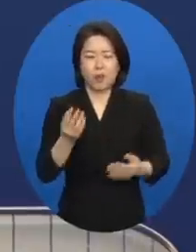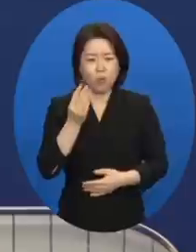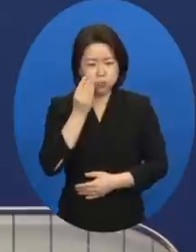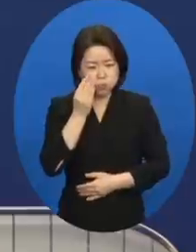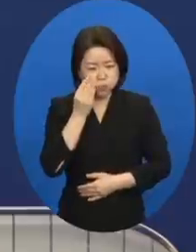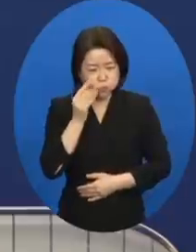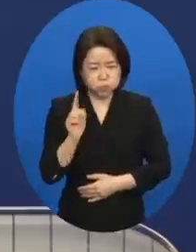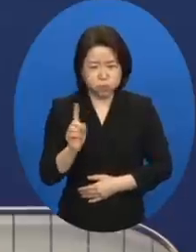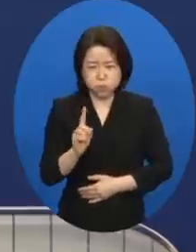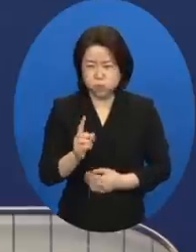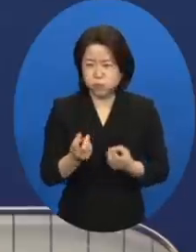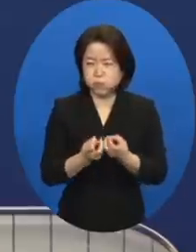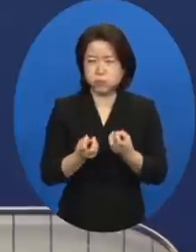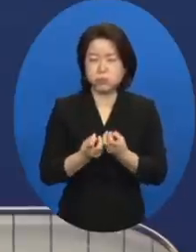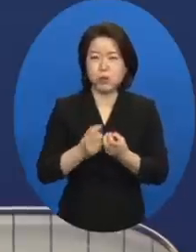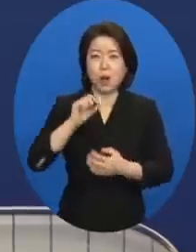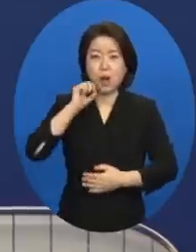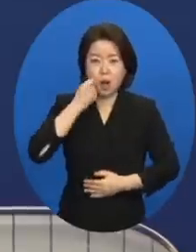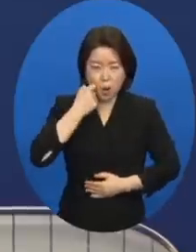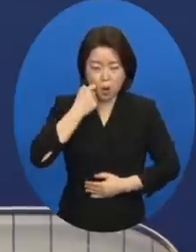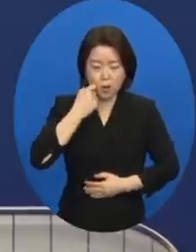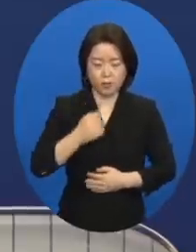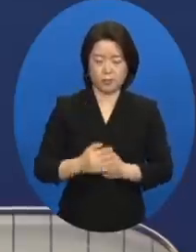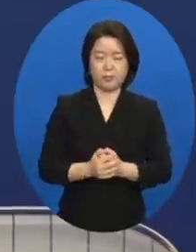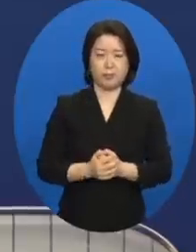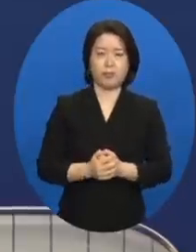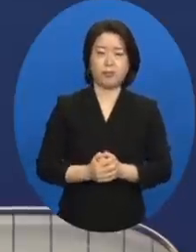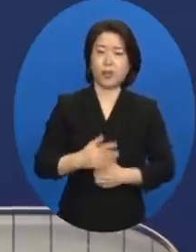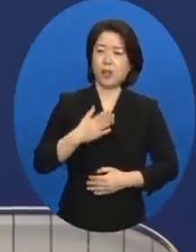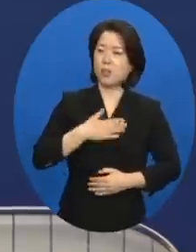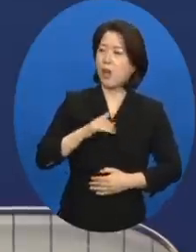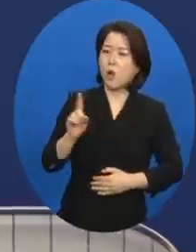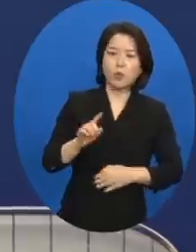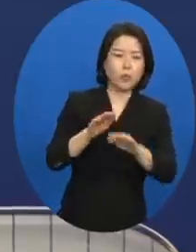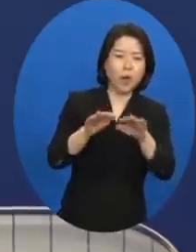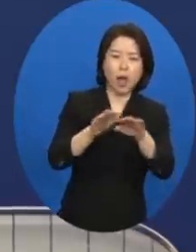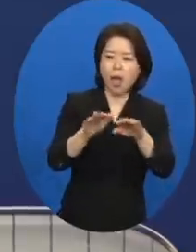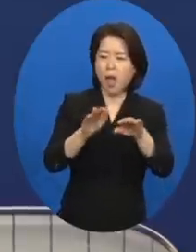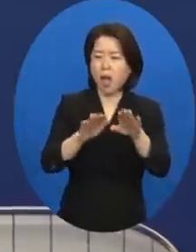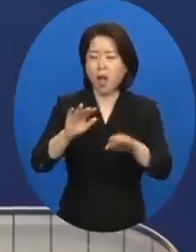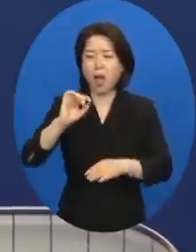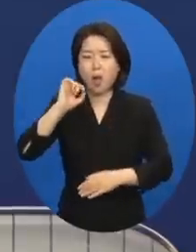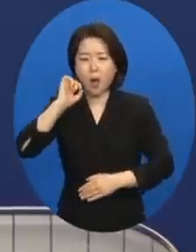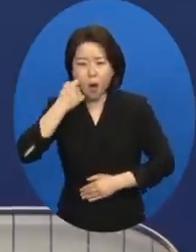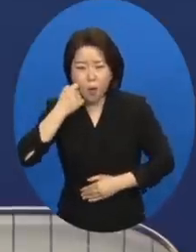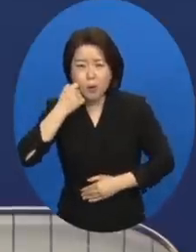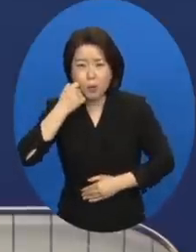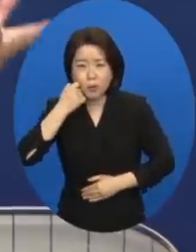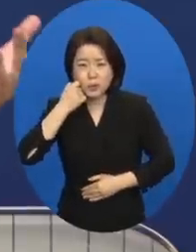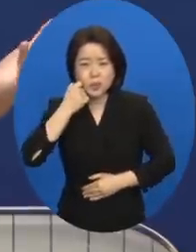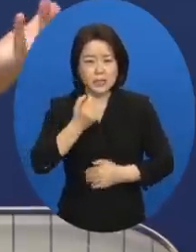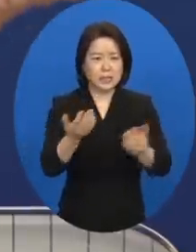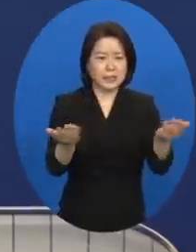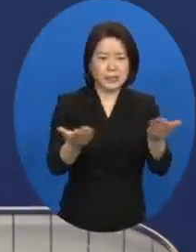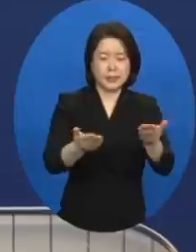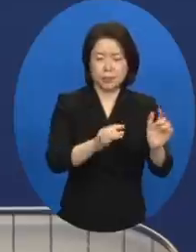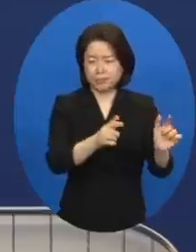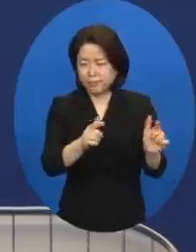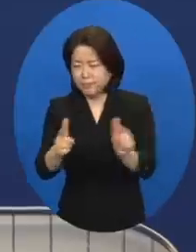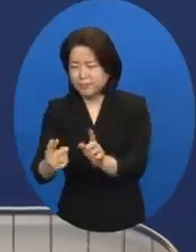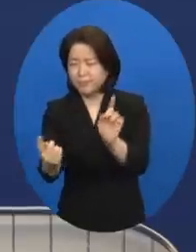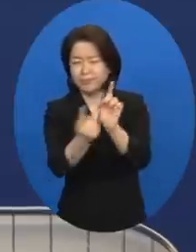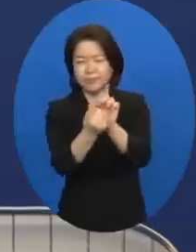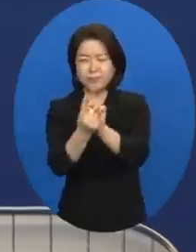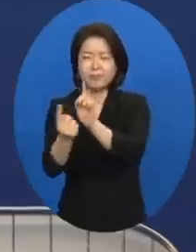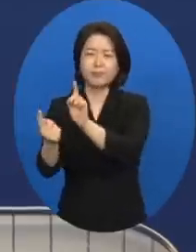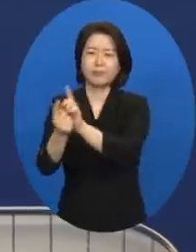없는 내가 어찌 할 바 모르겠는 일들을 만날 때가